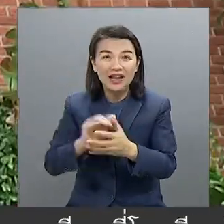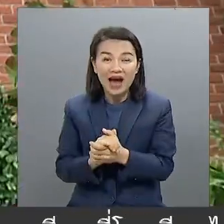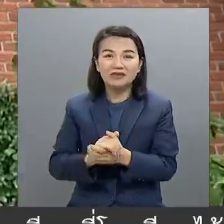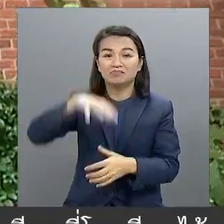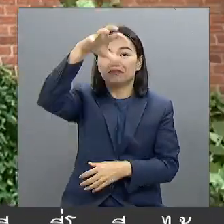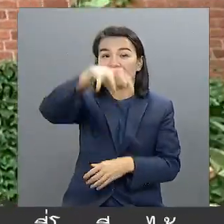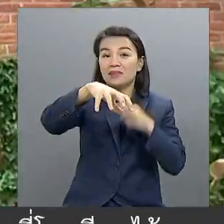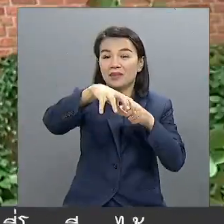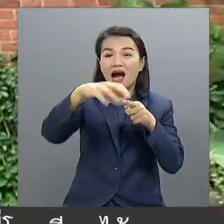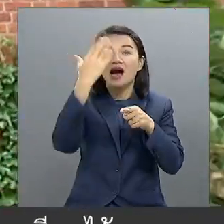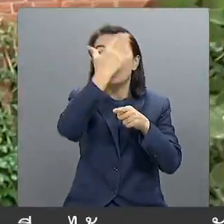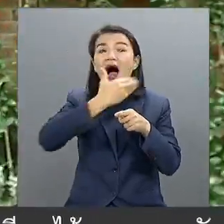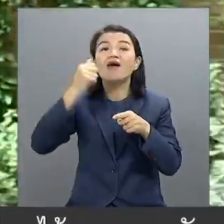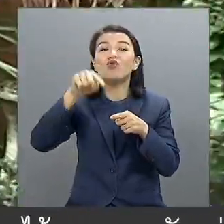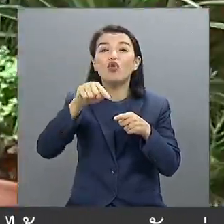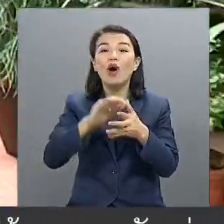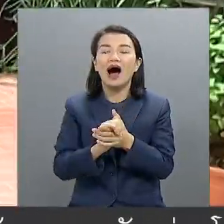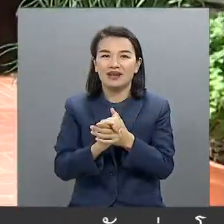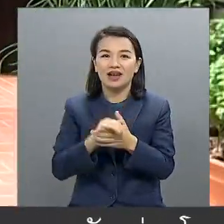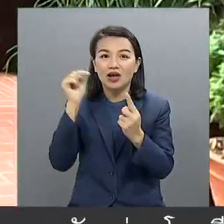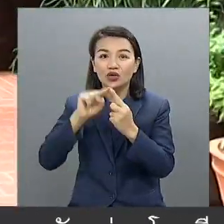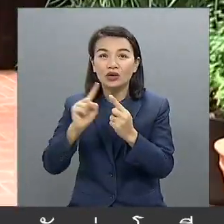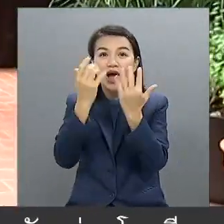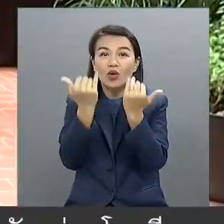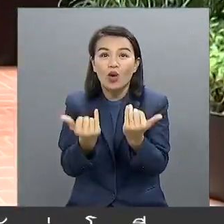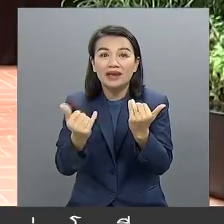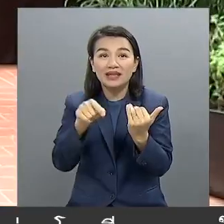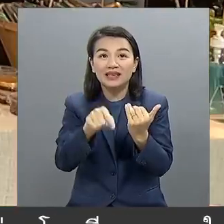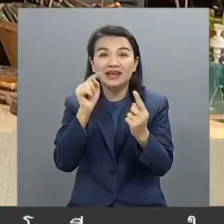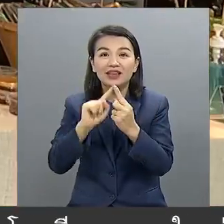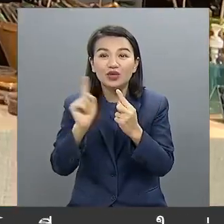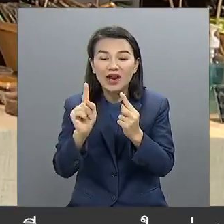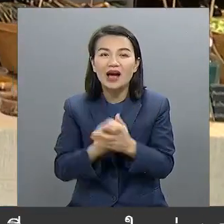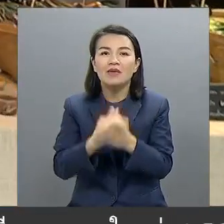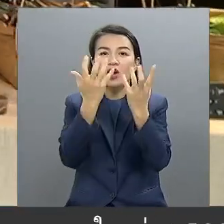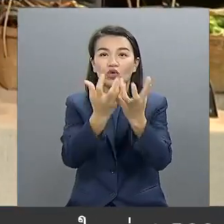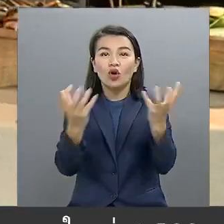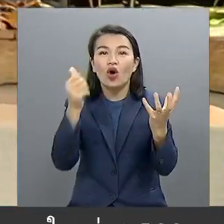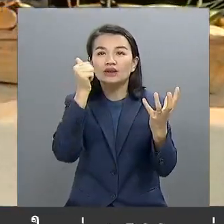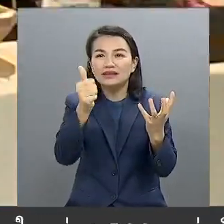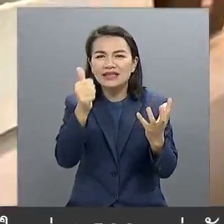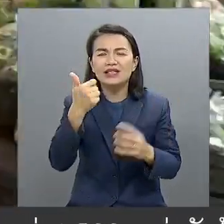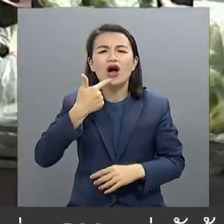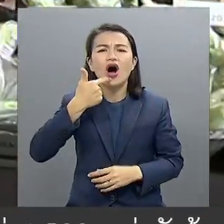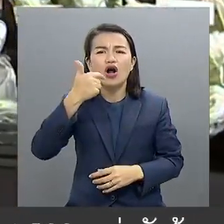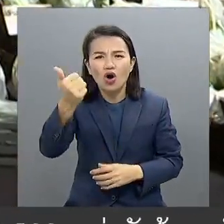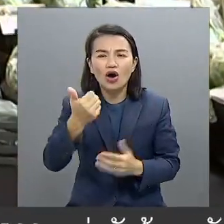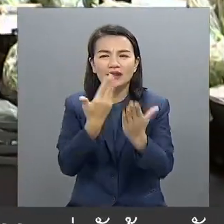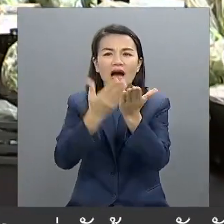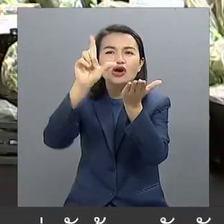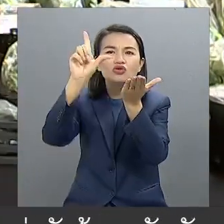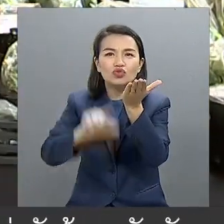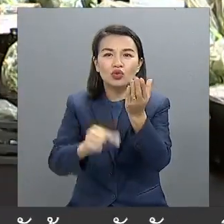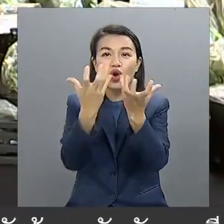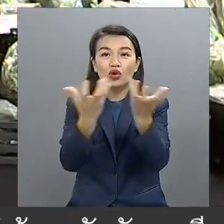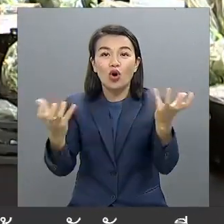วงวานนะครับต้องบอกเลยว่า งานในวัี้ใครที่ชอบของดี ของเด็ ของอร่อย ของถูกที่เป็ผลิภัฑทางกเกษษ